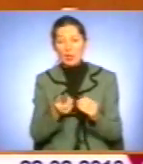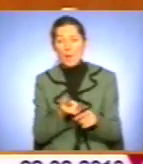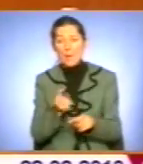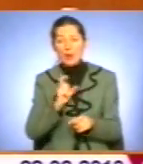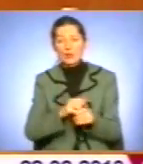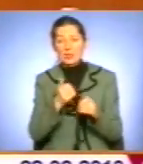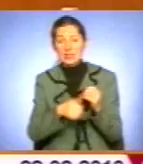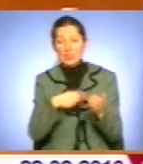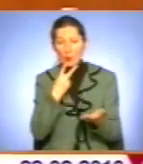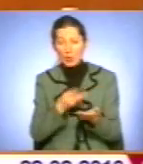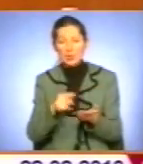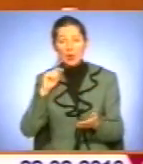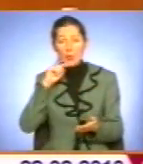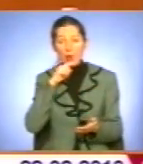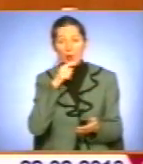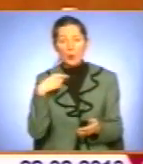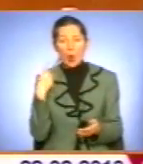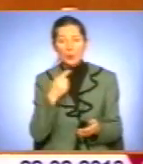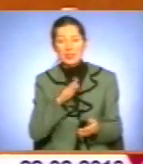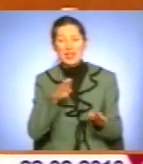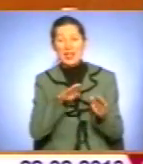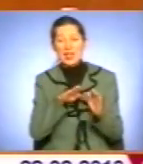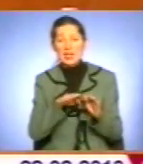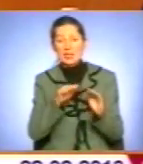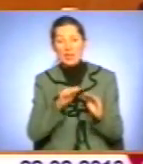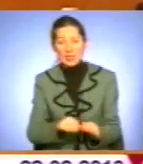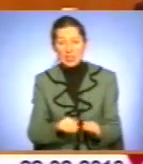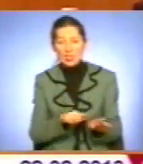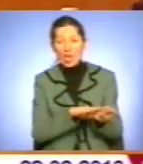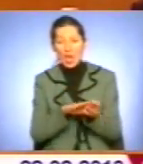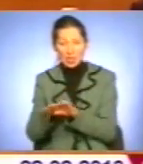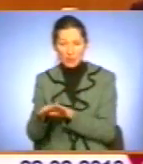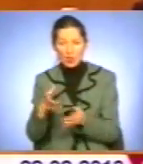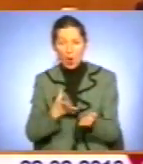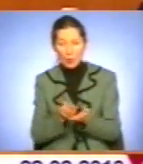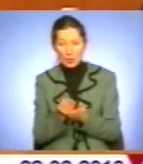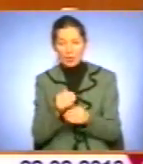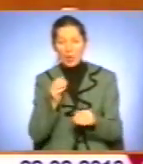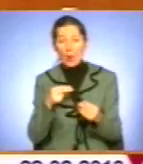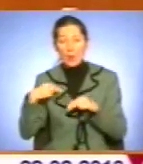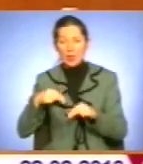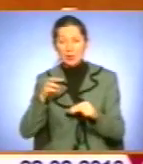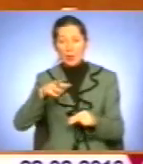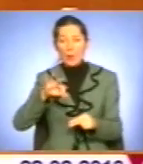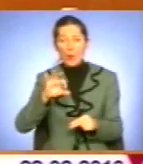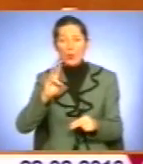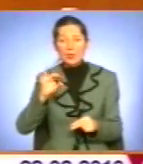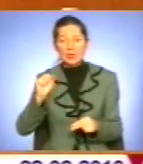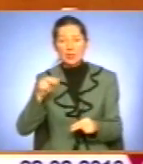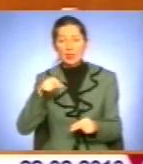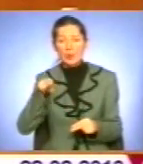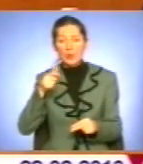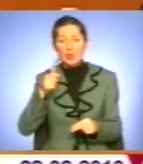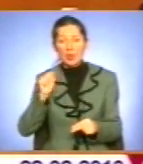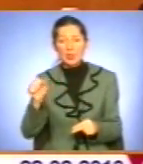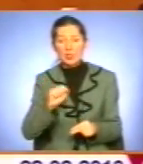економіці області. Найнижчий рівень оплати праці зафіксовано у Монастирському, Підгаєцькому, Брущівському, Лановецькому,